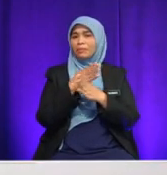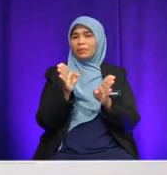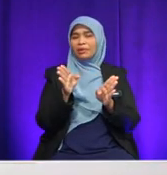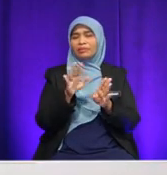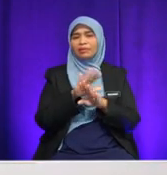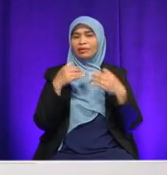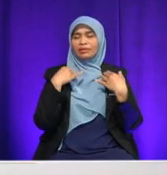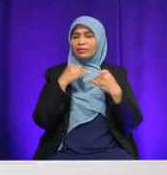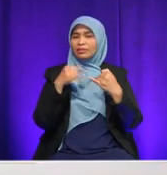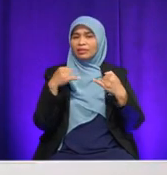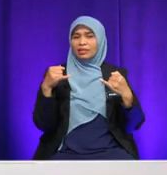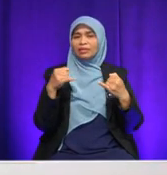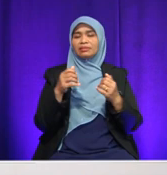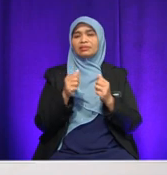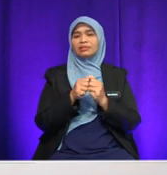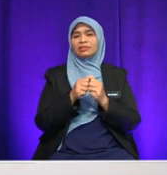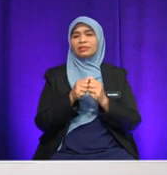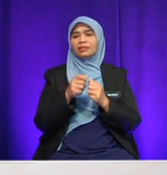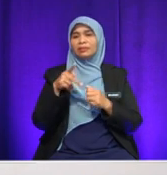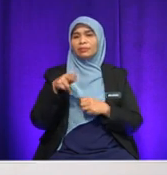dengan puisi tradisional.